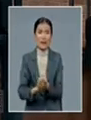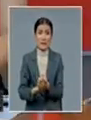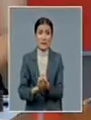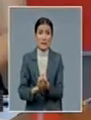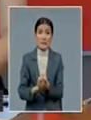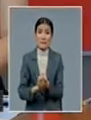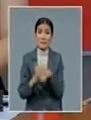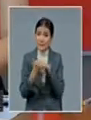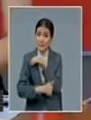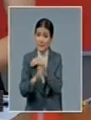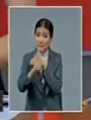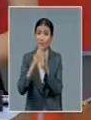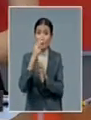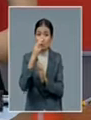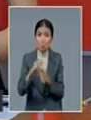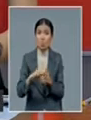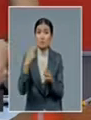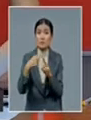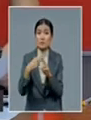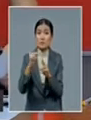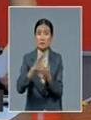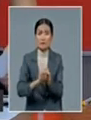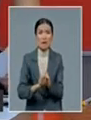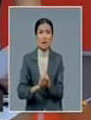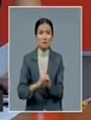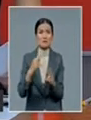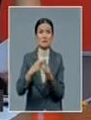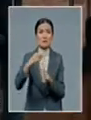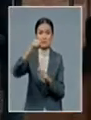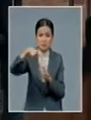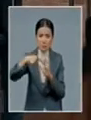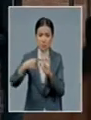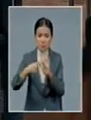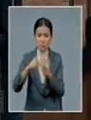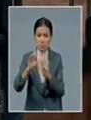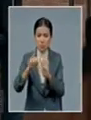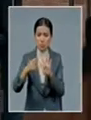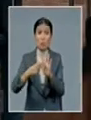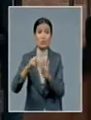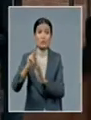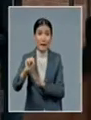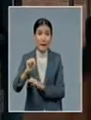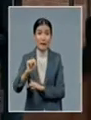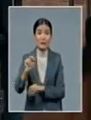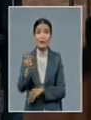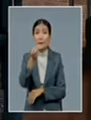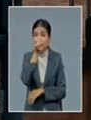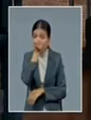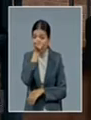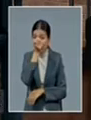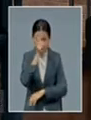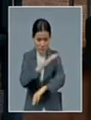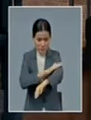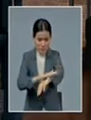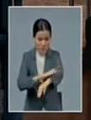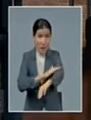ศซูดานนะฮะแต่เป็นเจ้าซูดานที่อยู่ที่เคนยา เจ้าซูดาน คือแรดขาวเหนือเพศผู้ตัวสุดท้ายของโลก